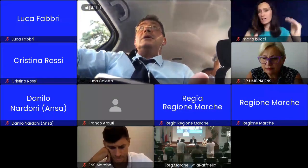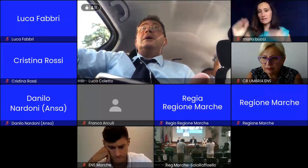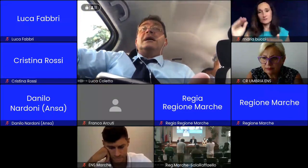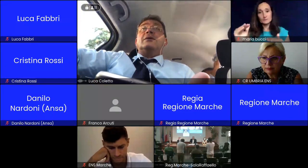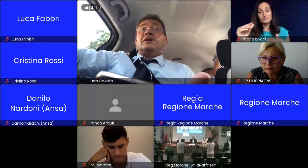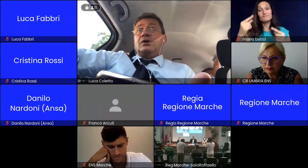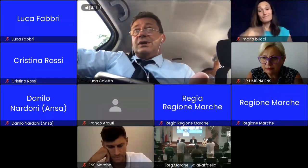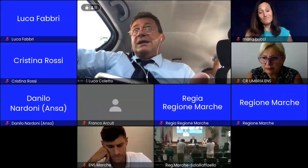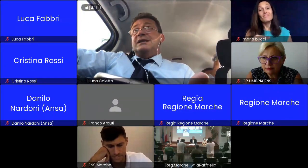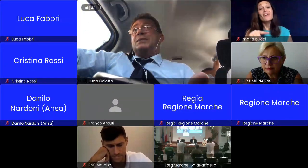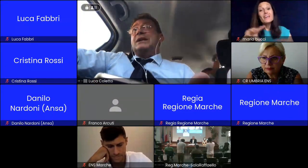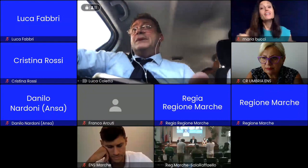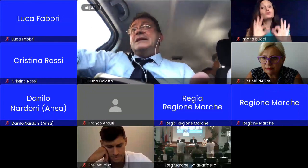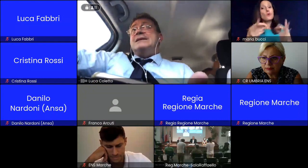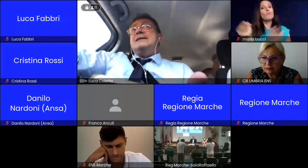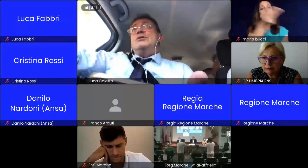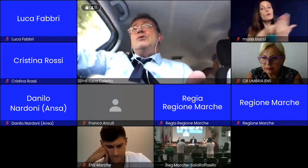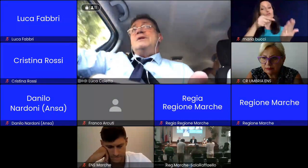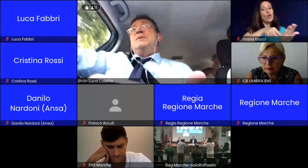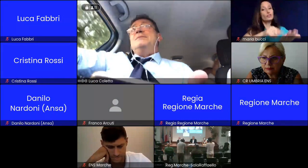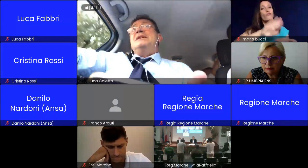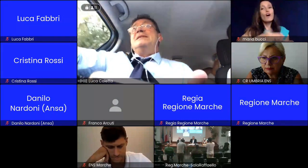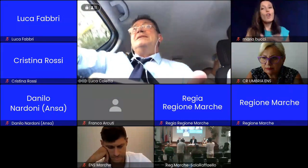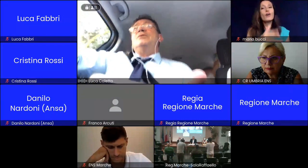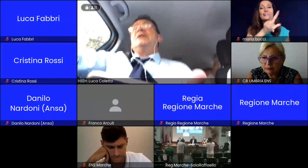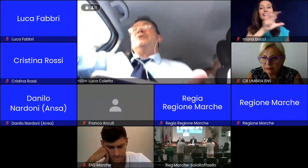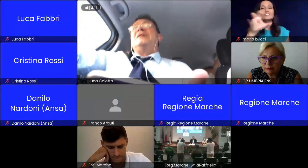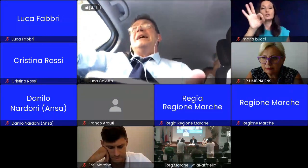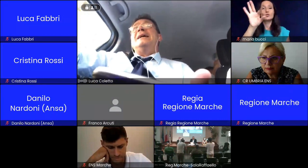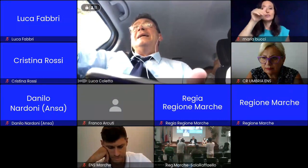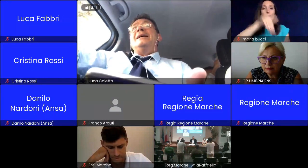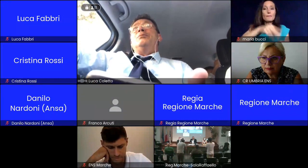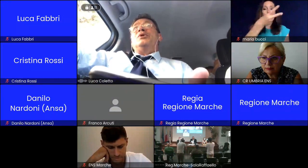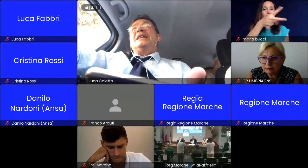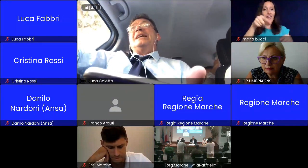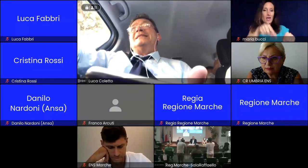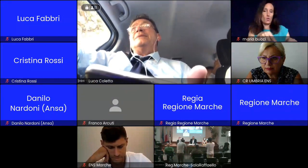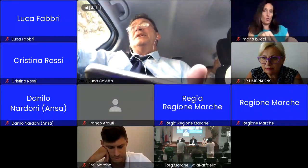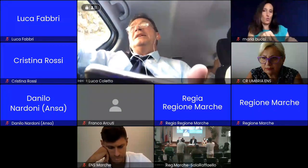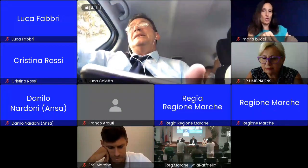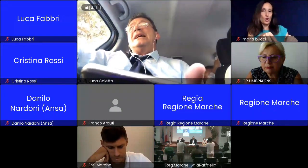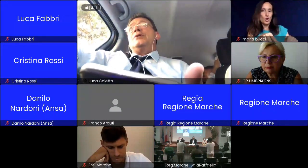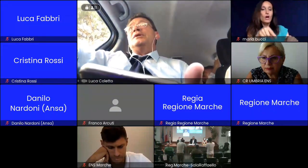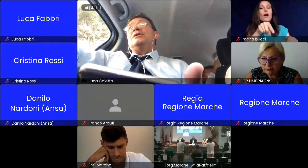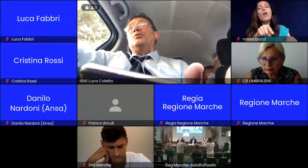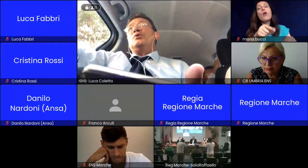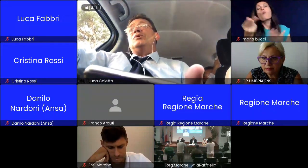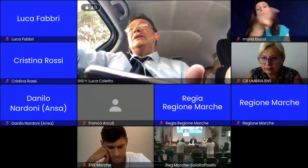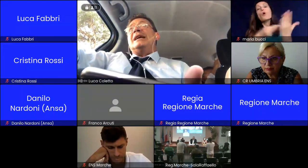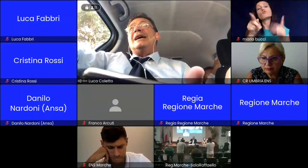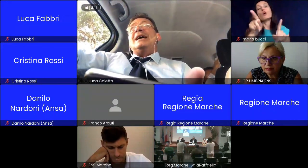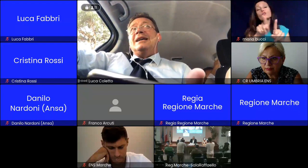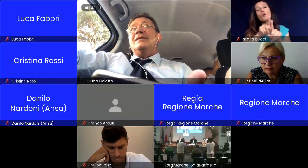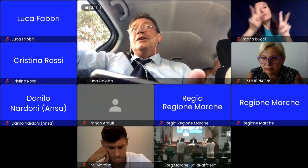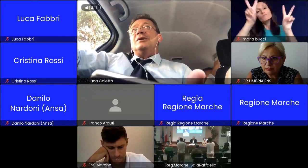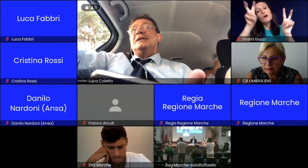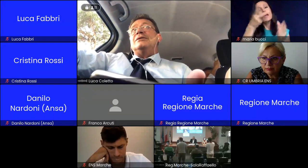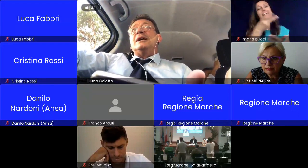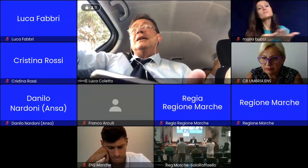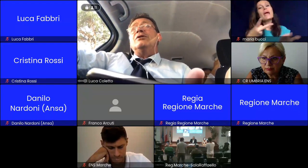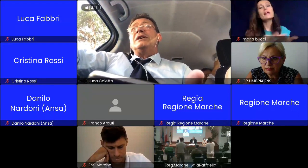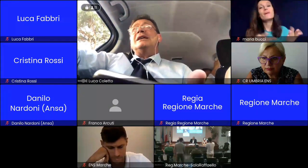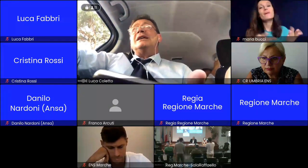euro, è una sorta di sperimentazione, una sperimentazione che dovrà portare a stabilizzare questa opportunità a